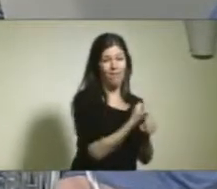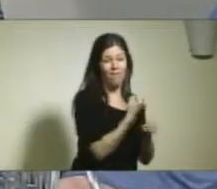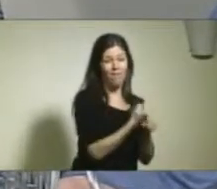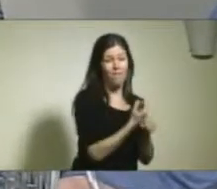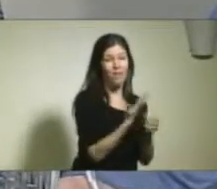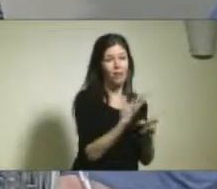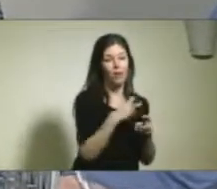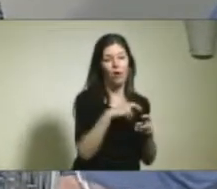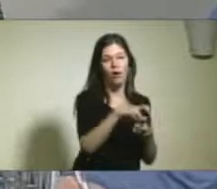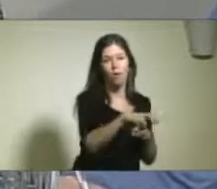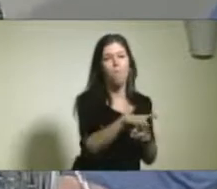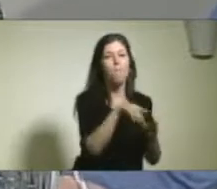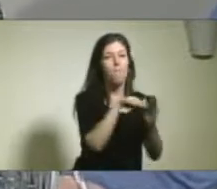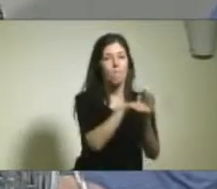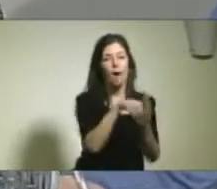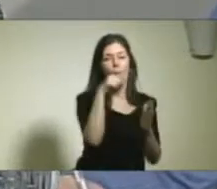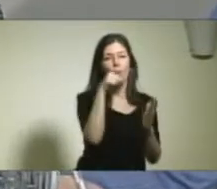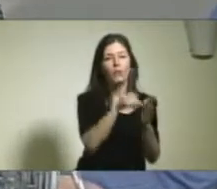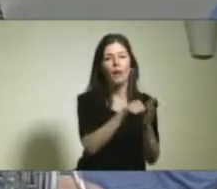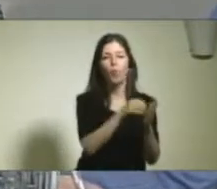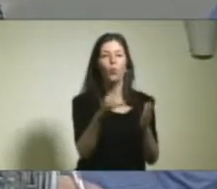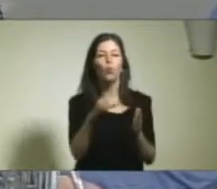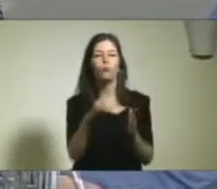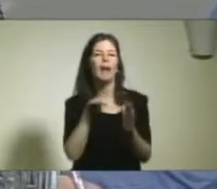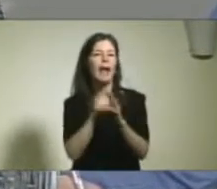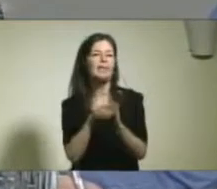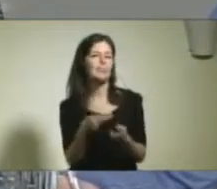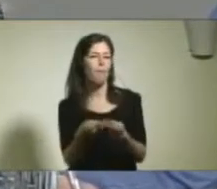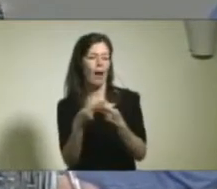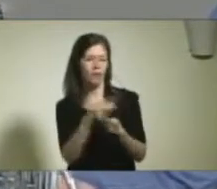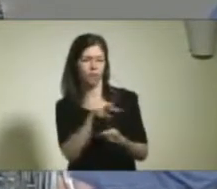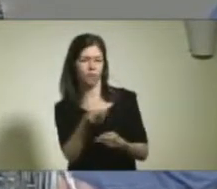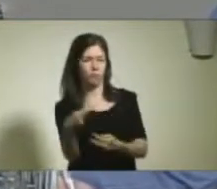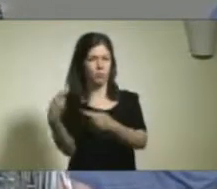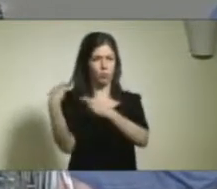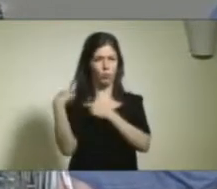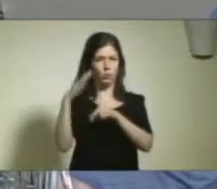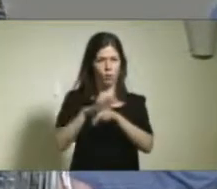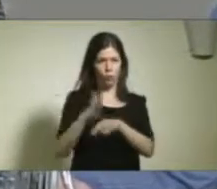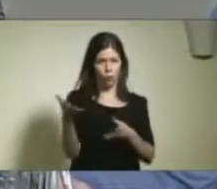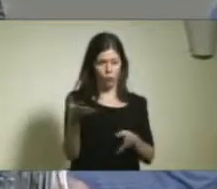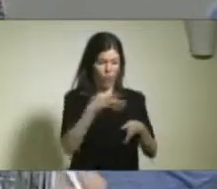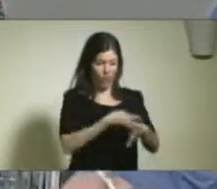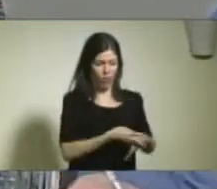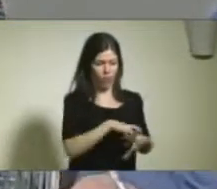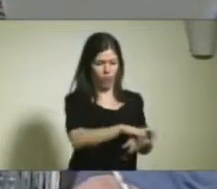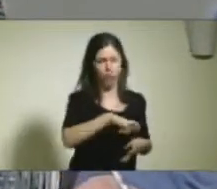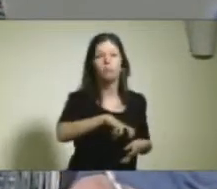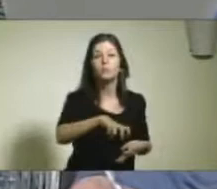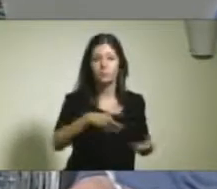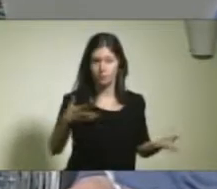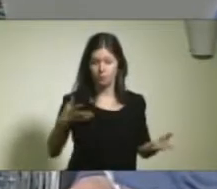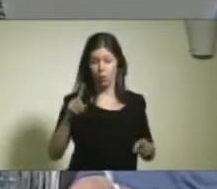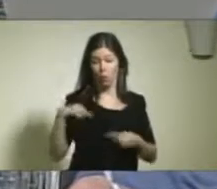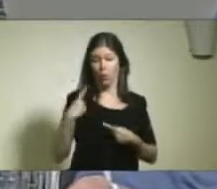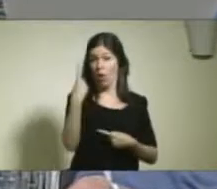c'est la Banque Postale et la Caisse d'épargne. Et actuellement, ça fait un an que c'est mis en place, et a